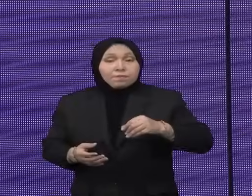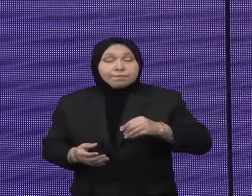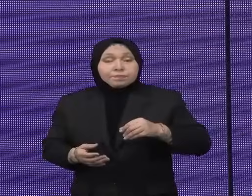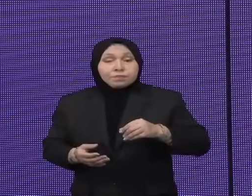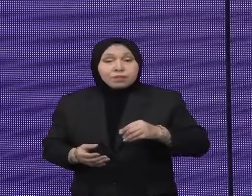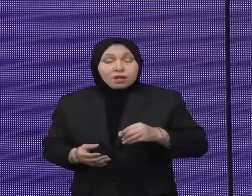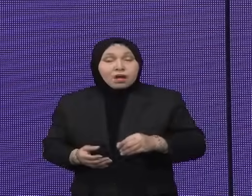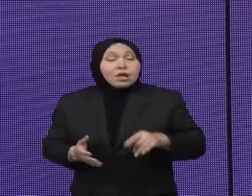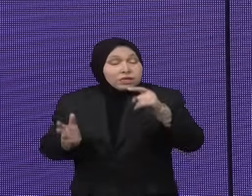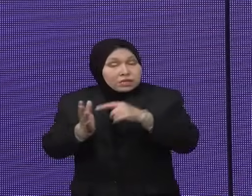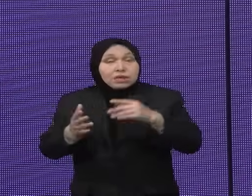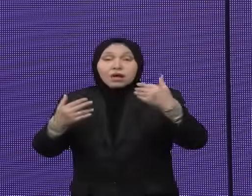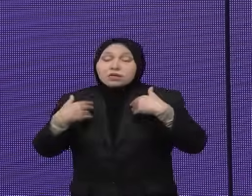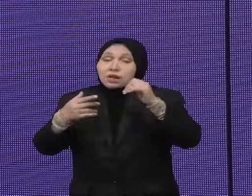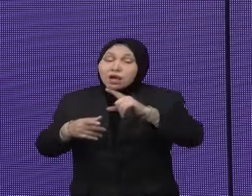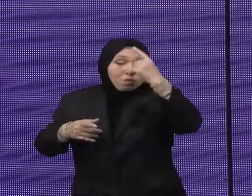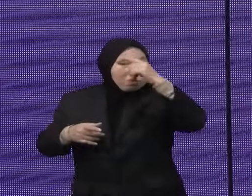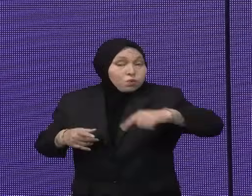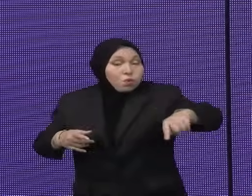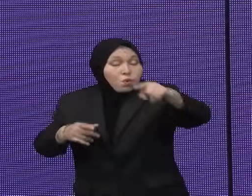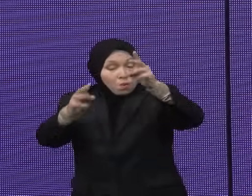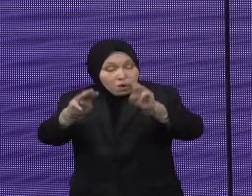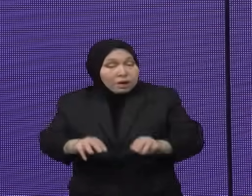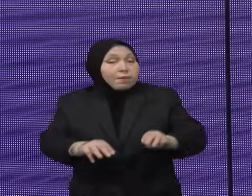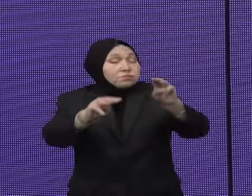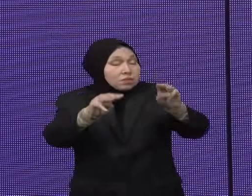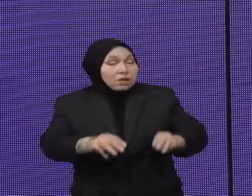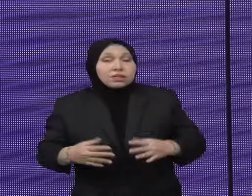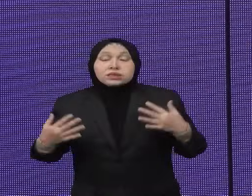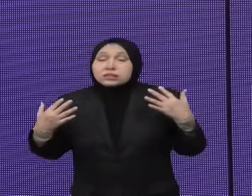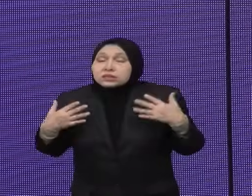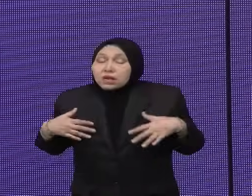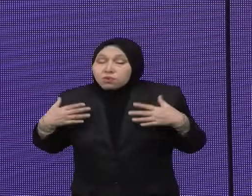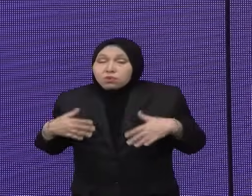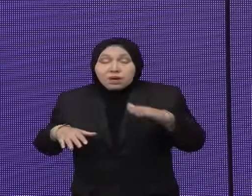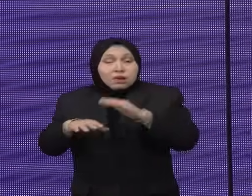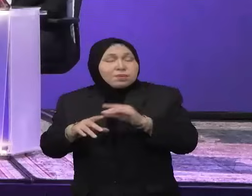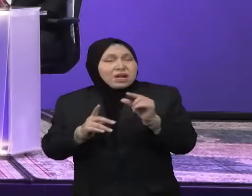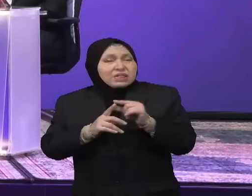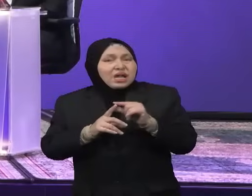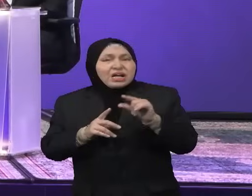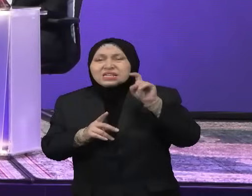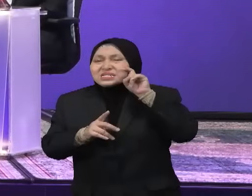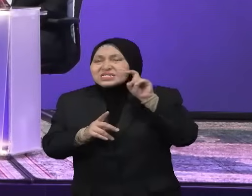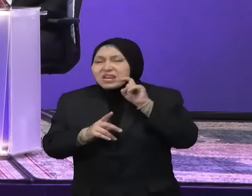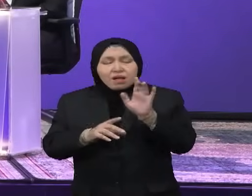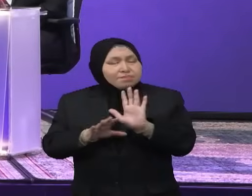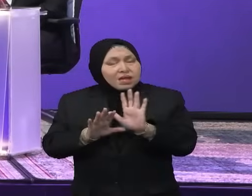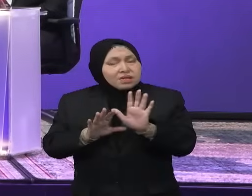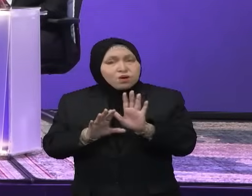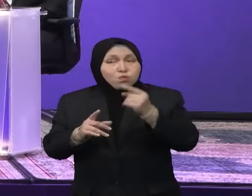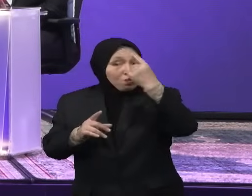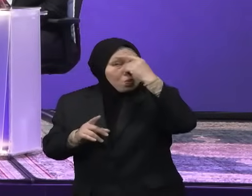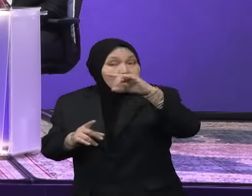ya, ini adalah bagi mereka yang takut untuk anat ya. Allah tak menggunakan perkataan zina di sini. Bagi